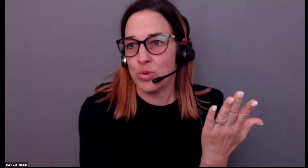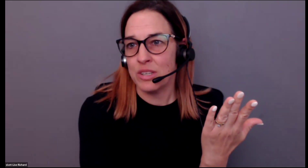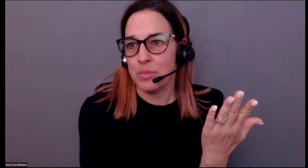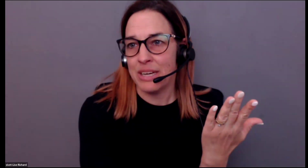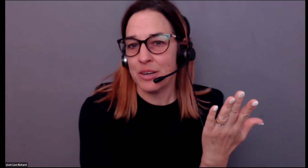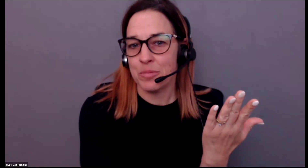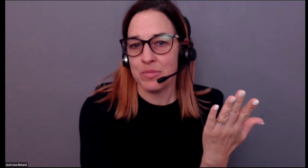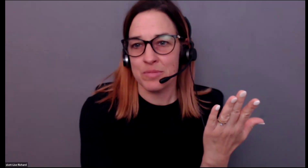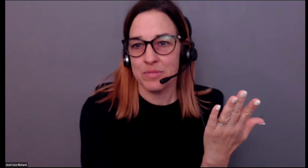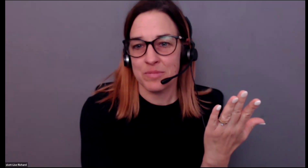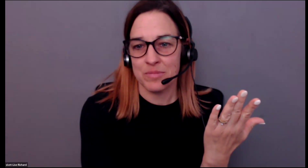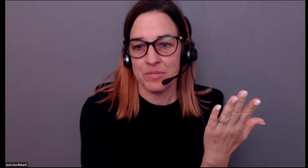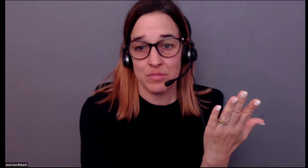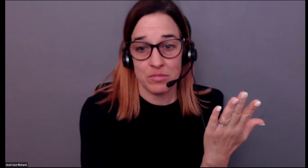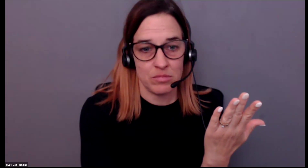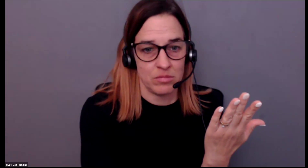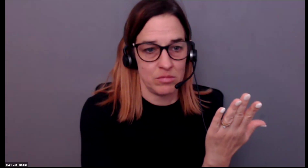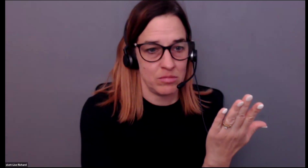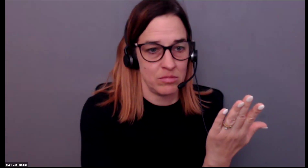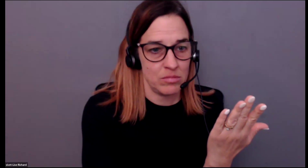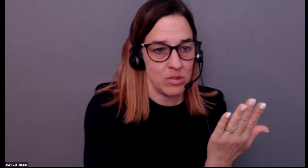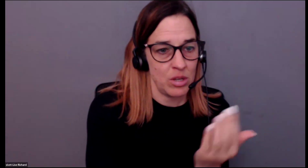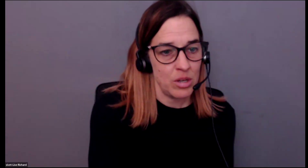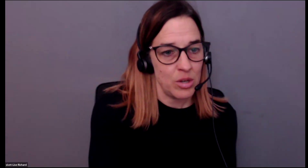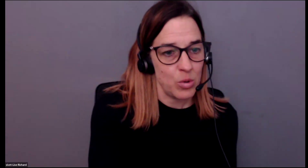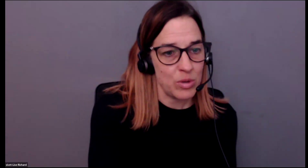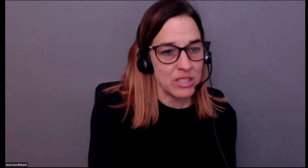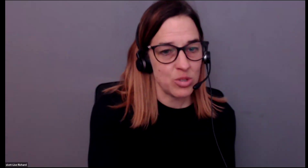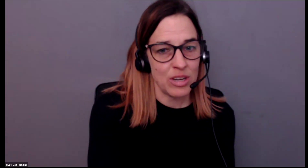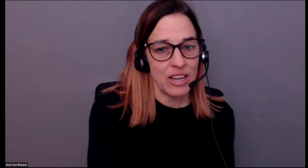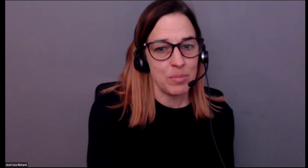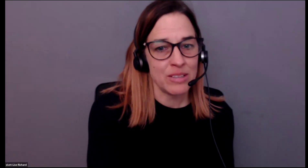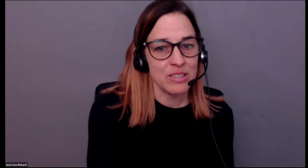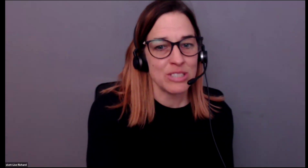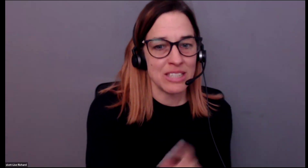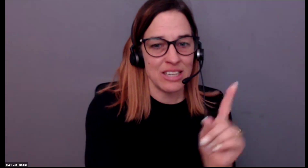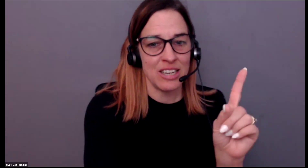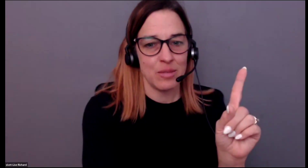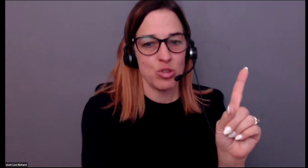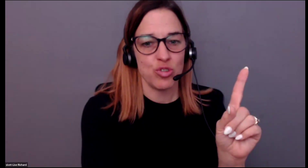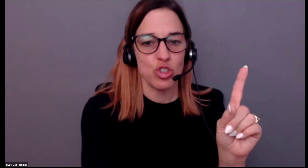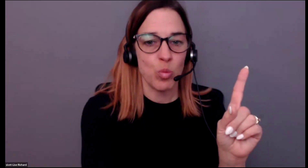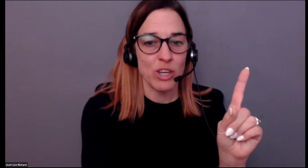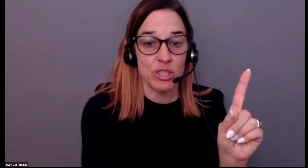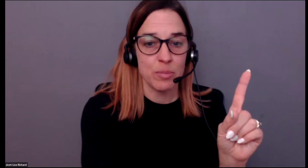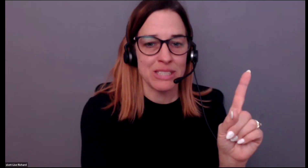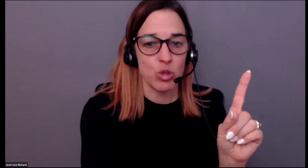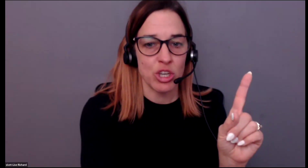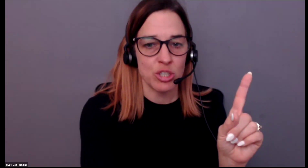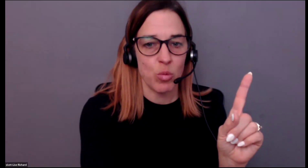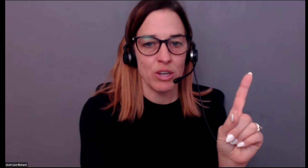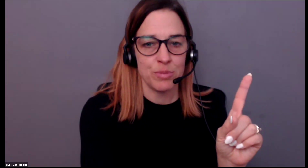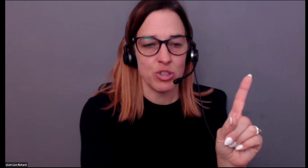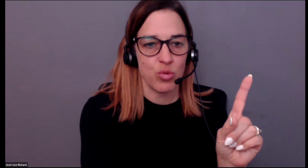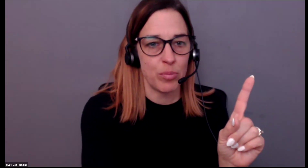Pas peut-être là, l'interprète. oui, mais Moi, même si elle me voit pas, on s'en fout, là. oui, c'est ça. Elle demande de signer la table note. Je veux juste moi ajuster parce que